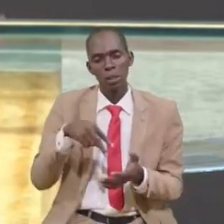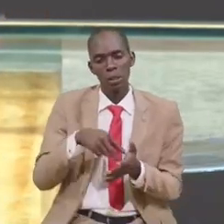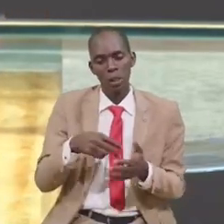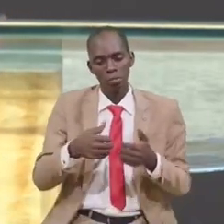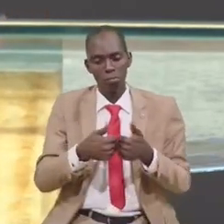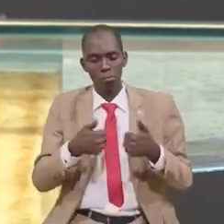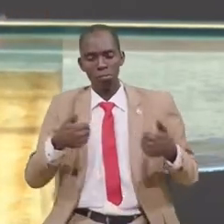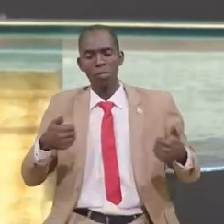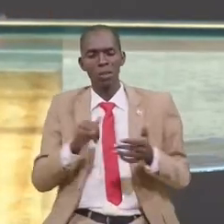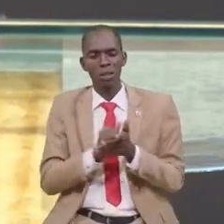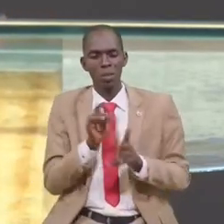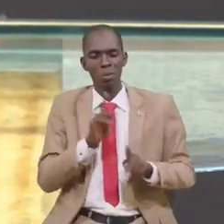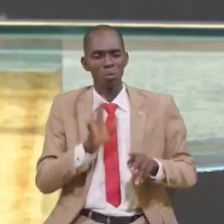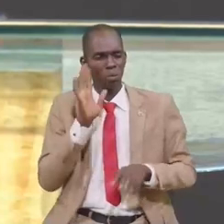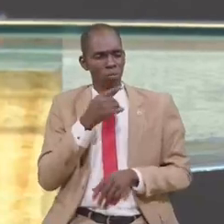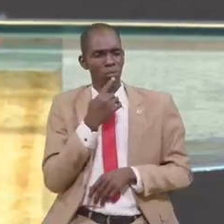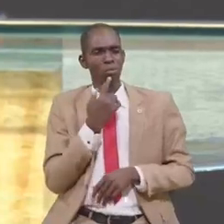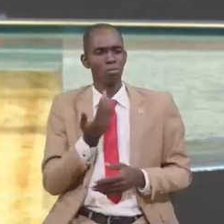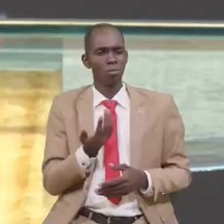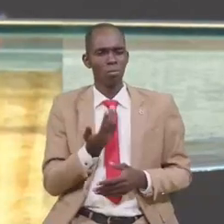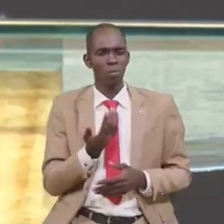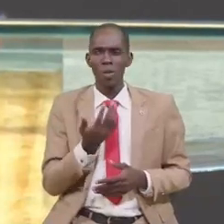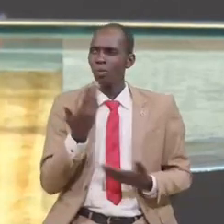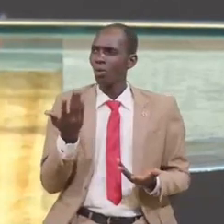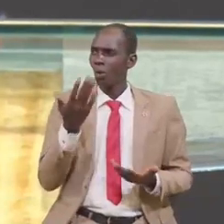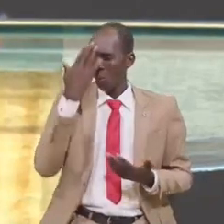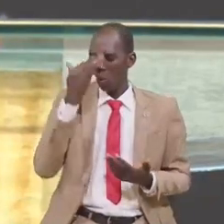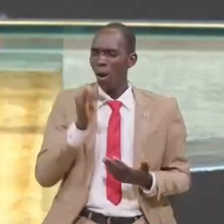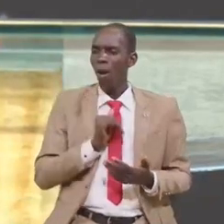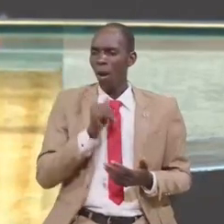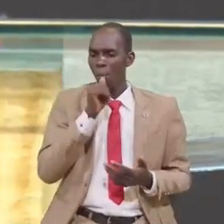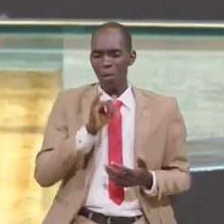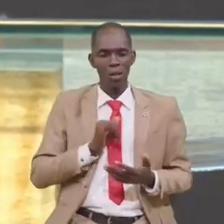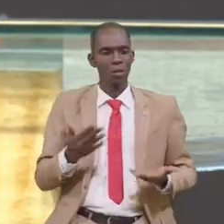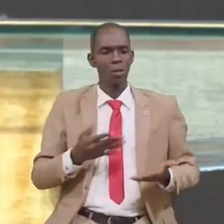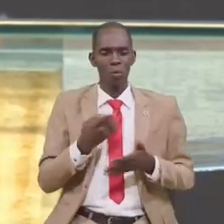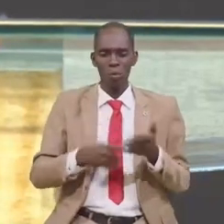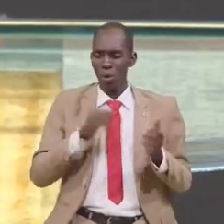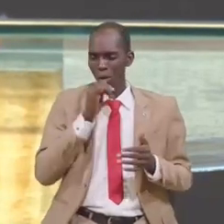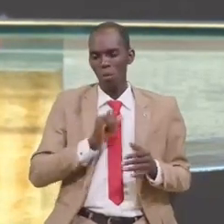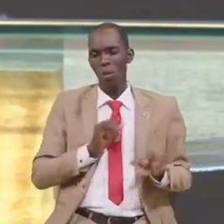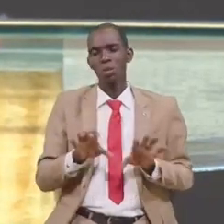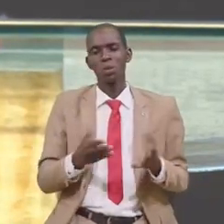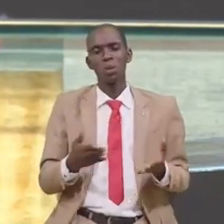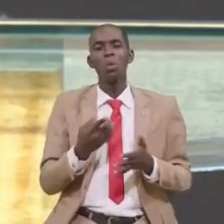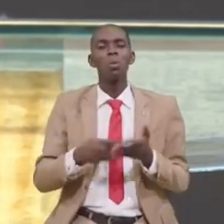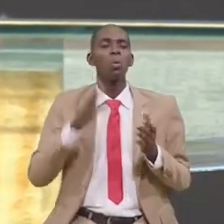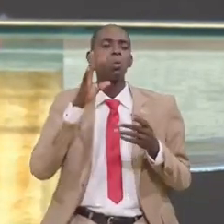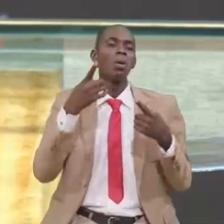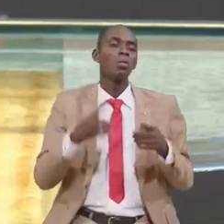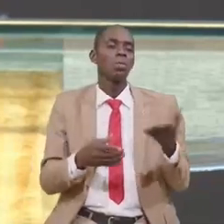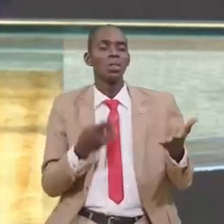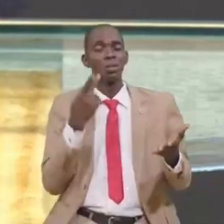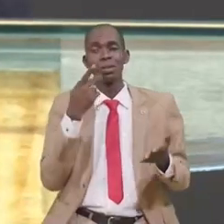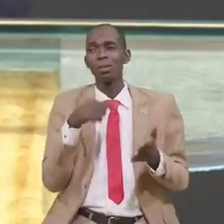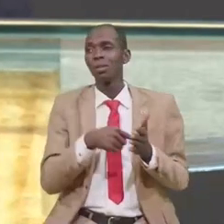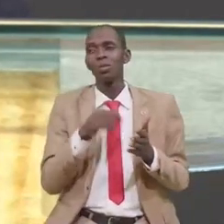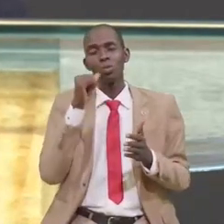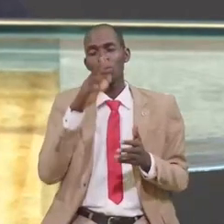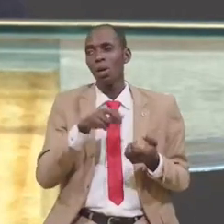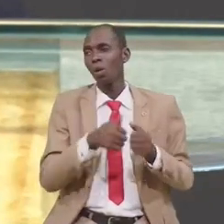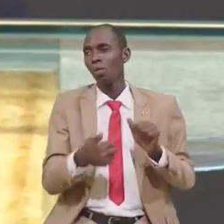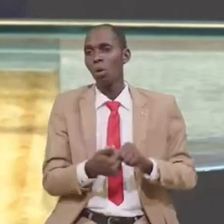debout à la façon dont les gens disent, mais la manière qui ferait les gens dire que pourquoi je suis ici?